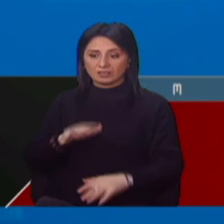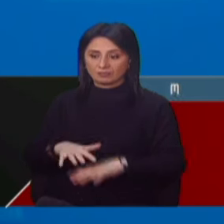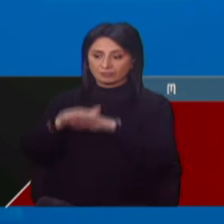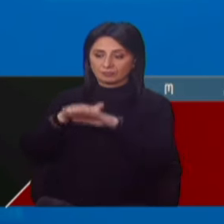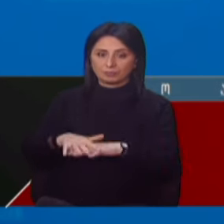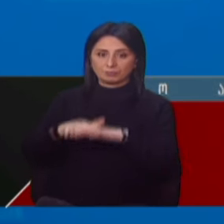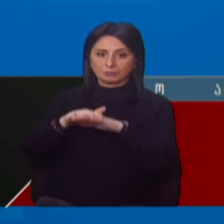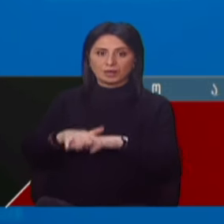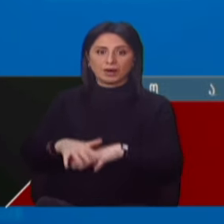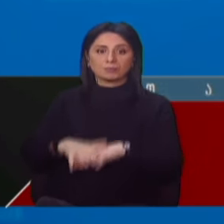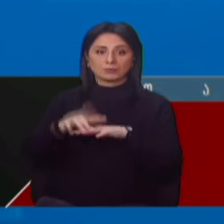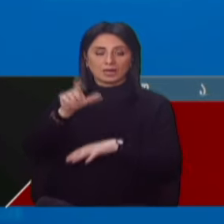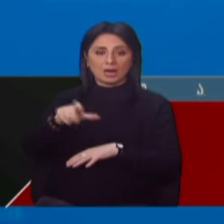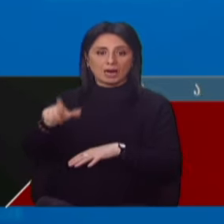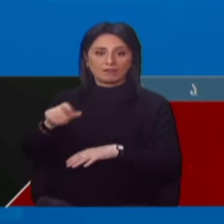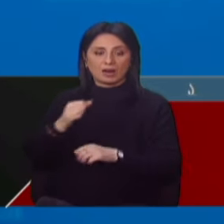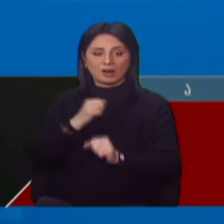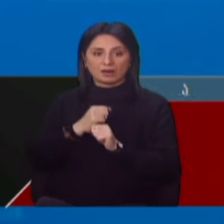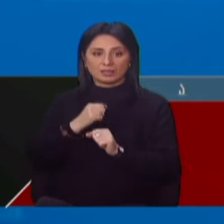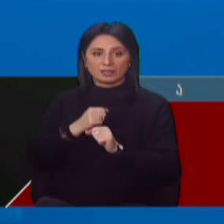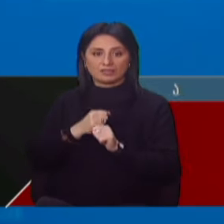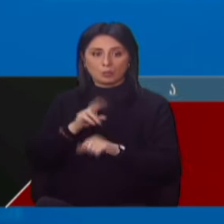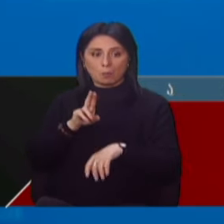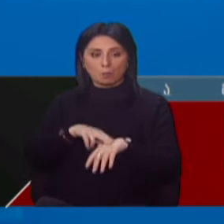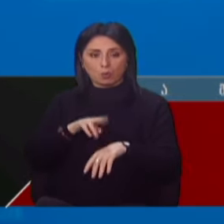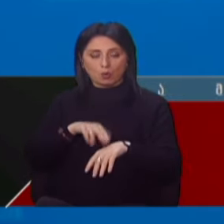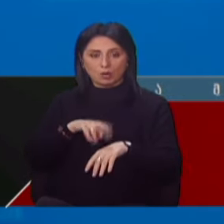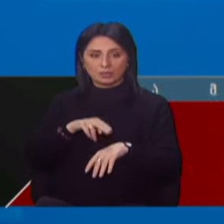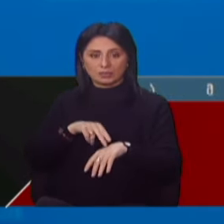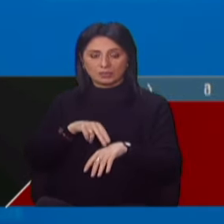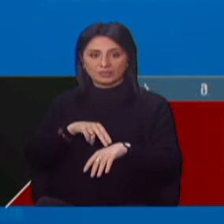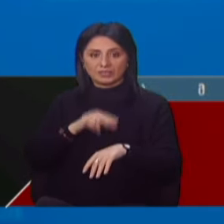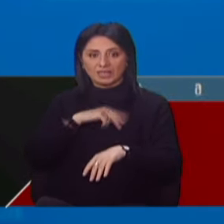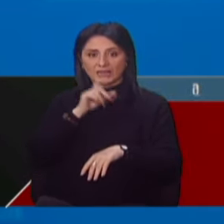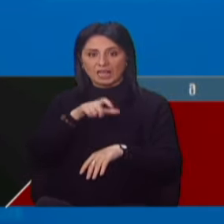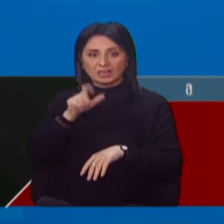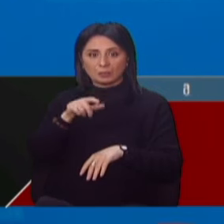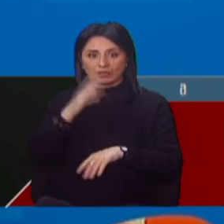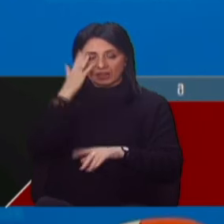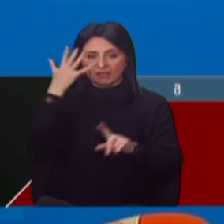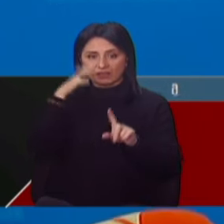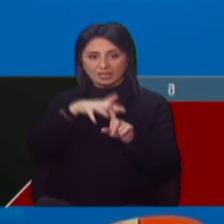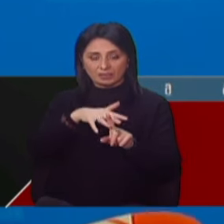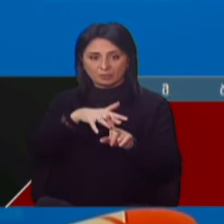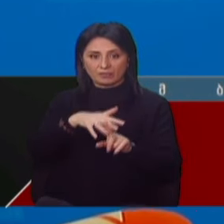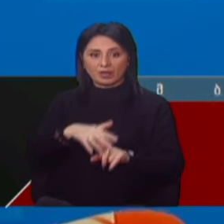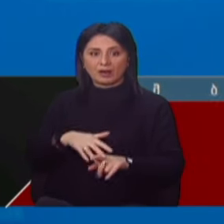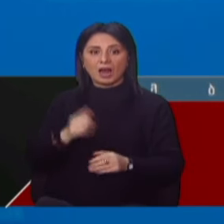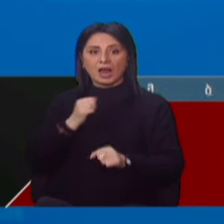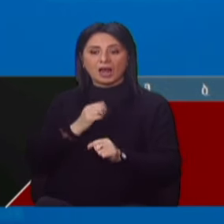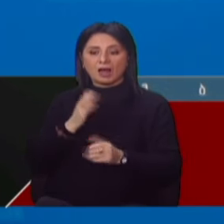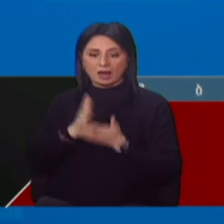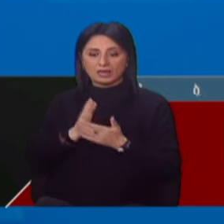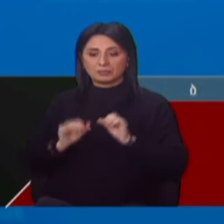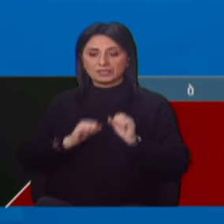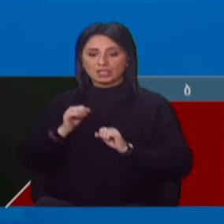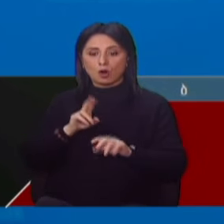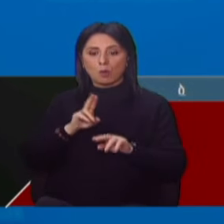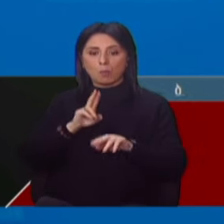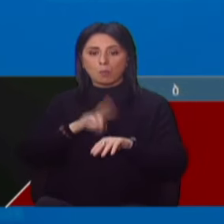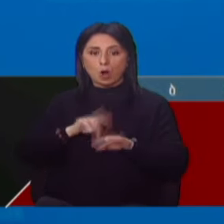პროტესტანტები, დემონსტრანტები ახდენენ პოლიციის თანამშრომლებზე თავდასხმას, არის მცდელობა, რომ